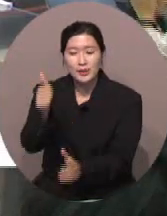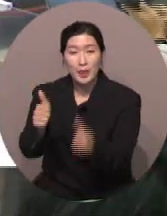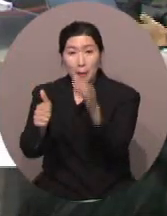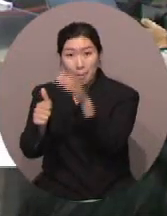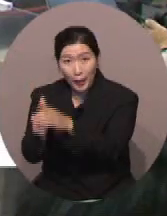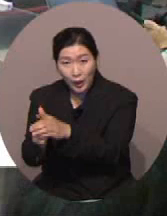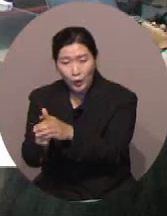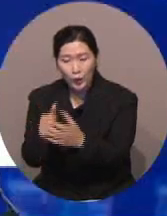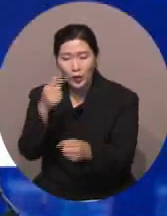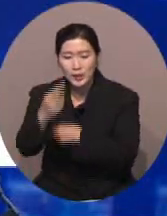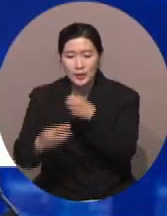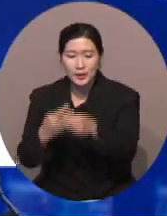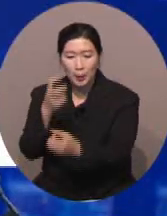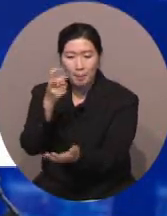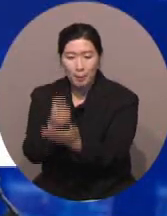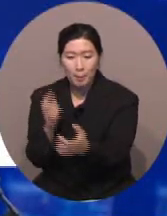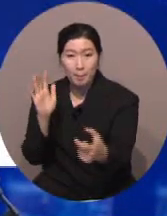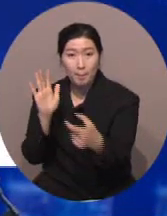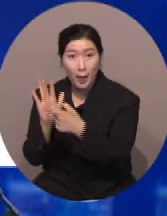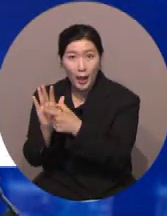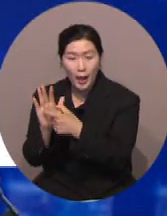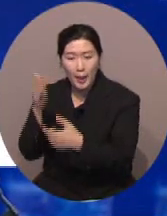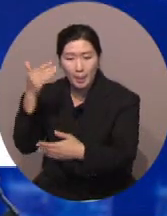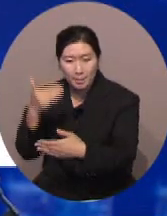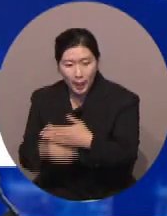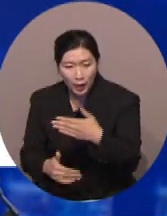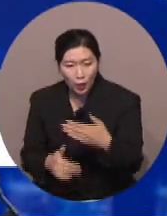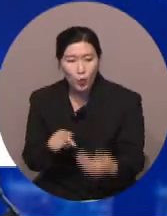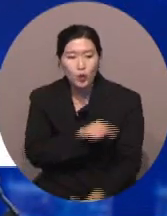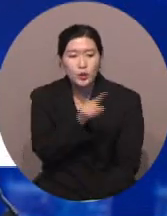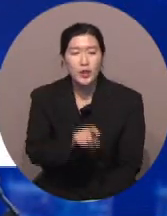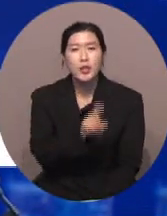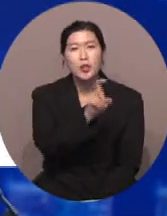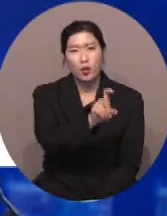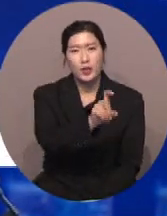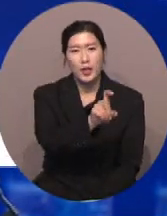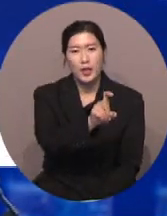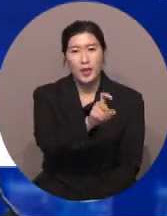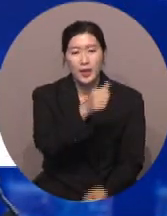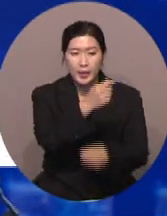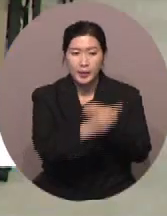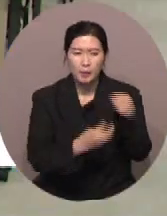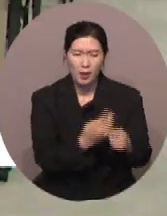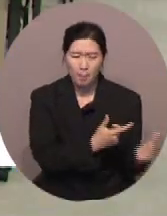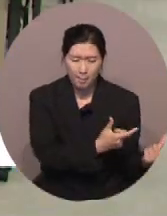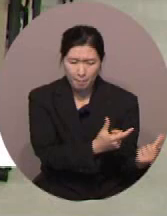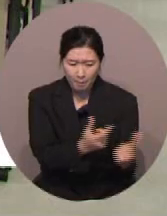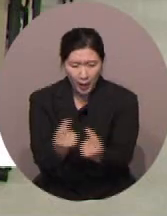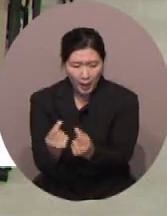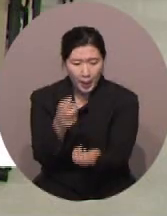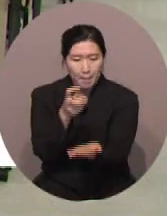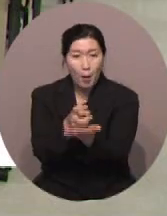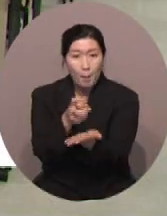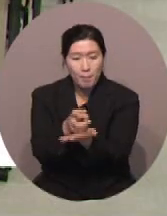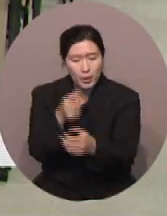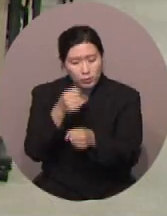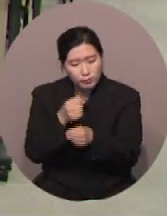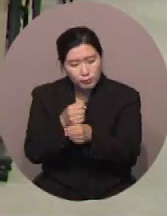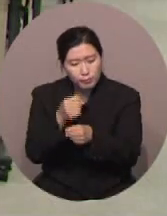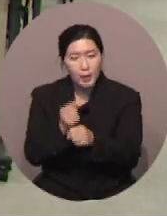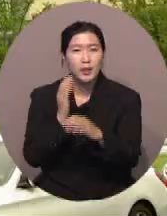정해 놓은 기관과 공기업 병 8곳을 빼고 10개 기관의 인기 래 통일시키는 조례 제정이 추진